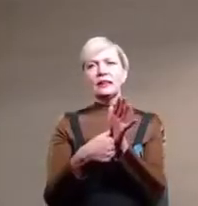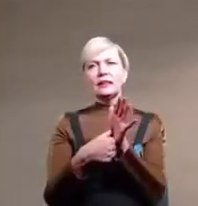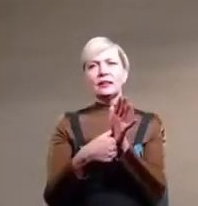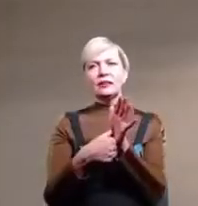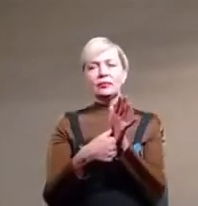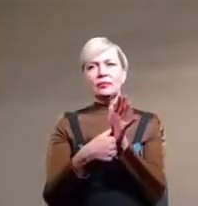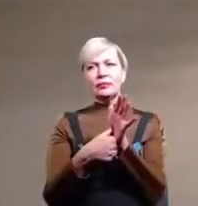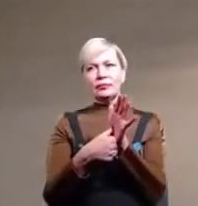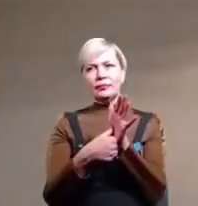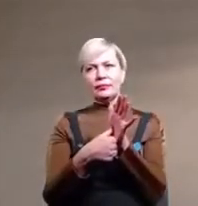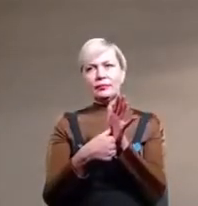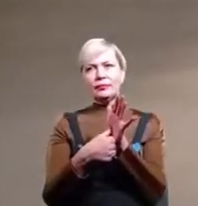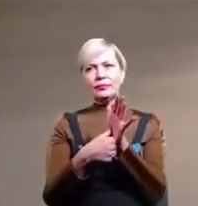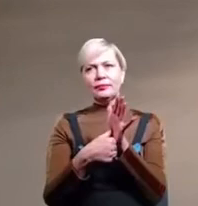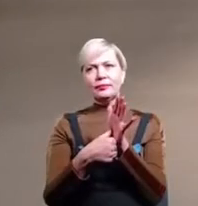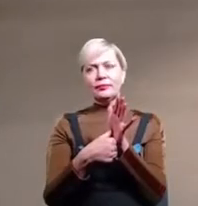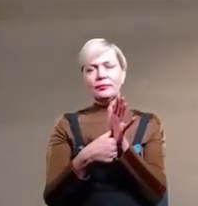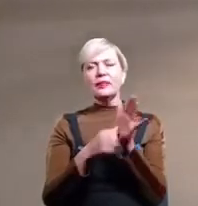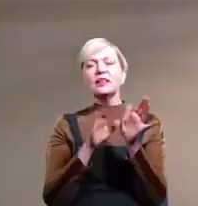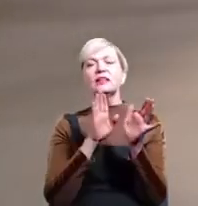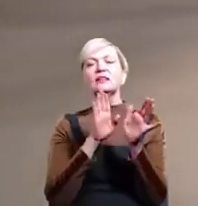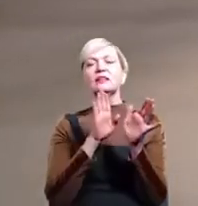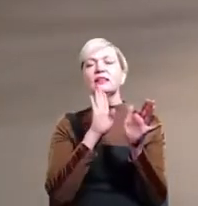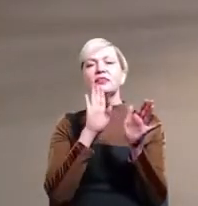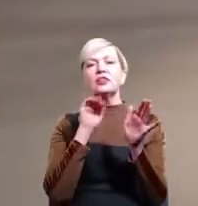3, 4, 5 и 6. 6. Девочки, выпад.